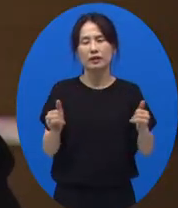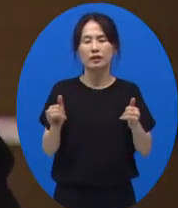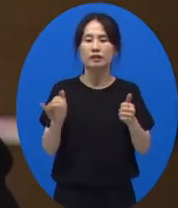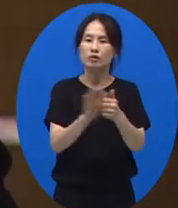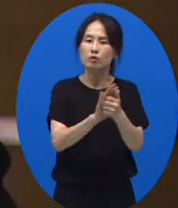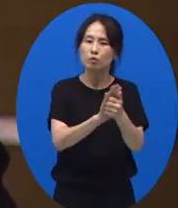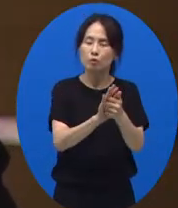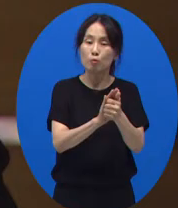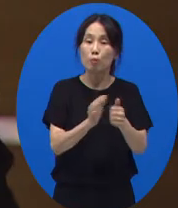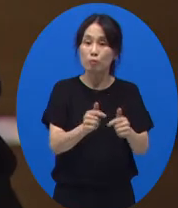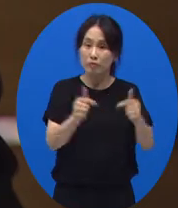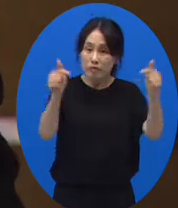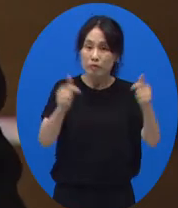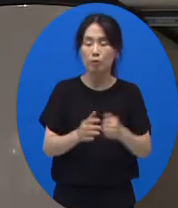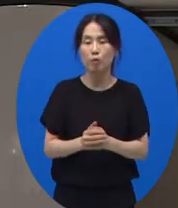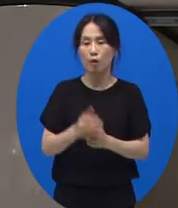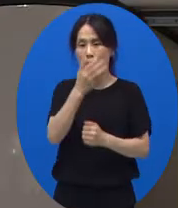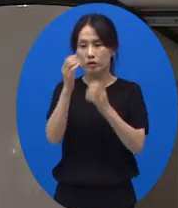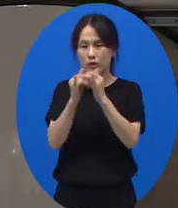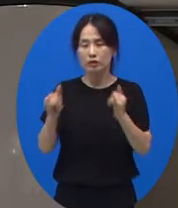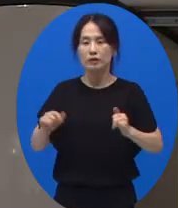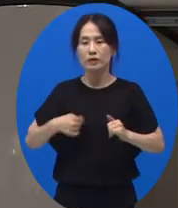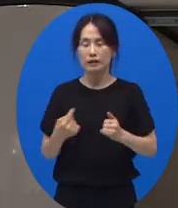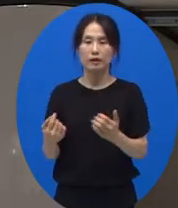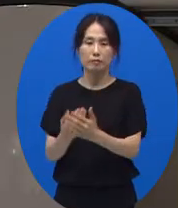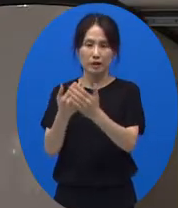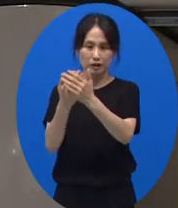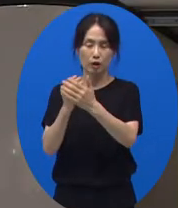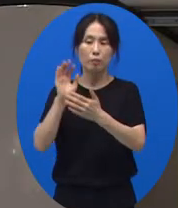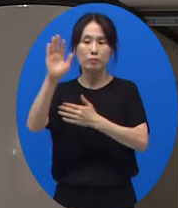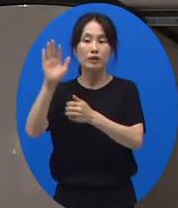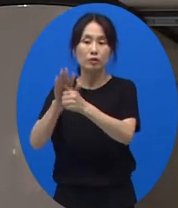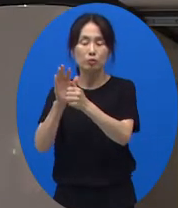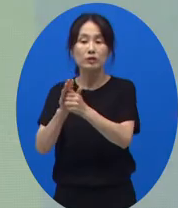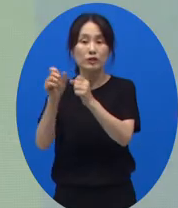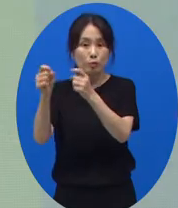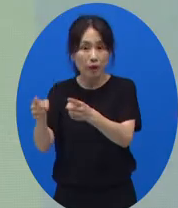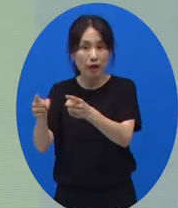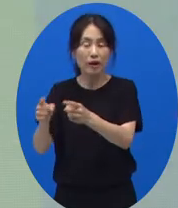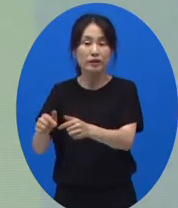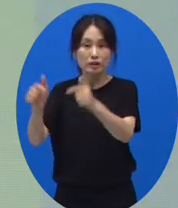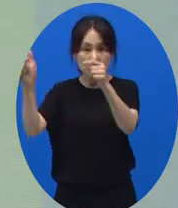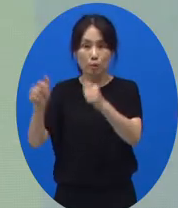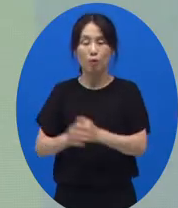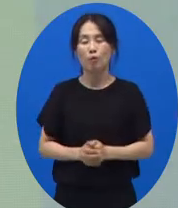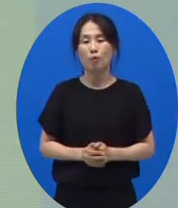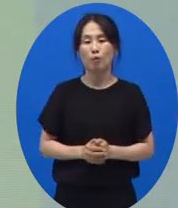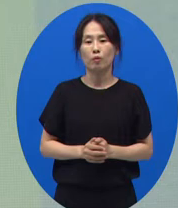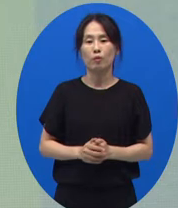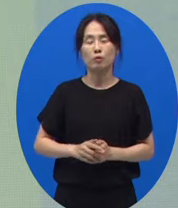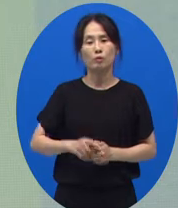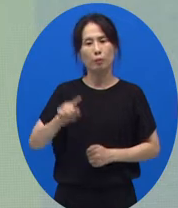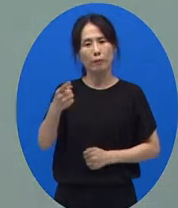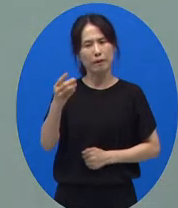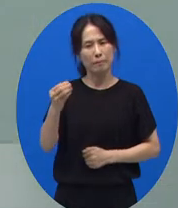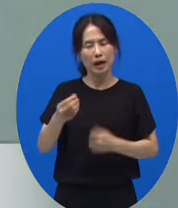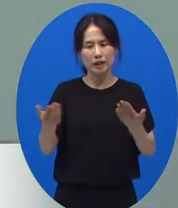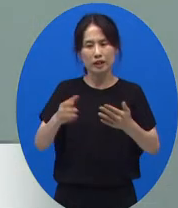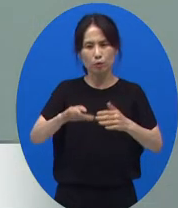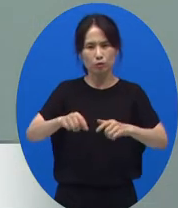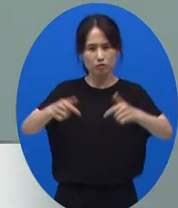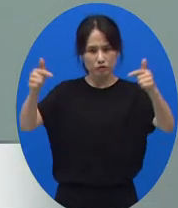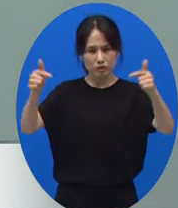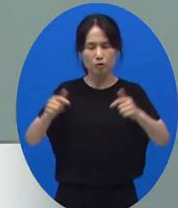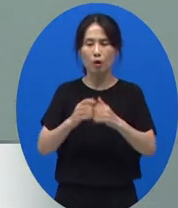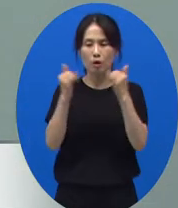돌봄 강화, 청년들의 자기계발과 미래를 지원하는 경기 청년 찬스, 5대 산업의 혁신 통한 100만 일자리 창출 등